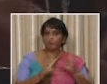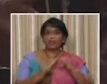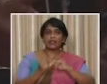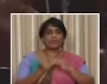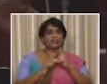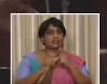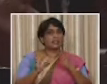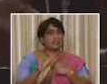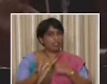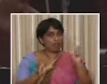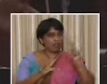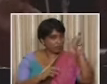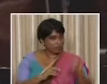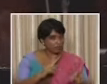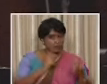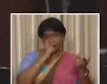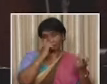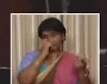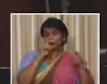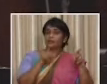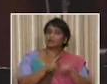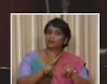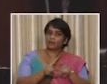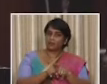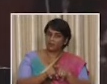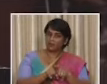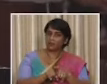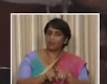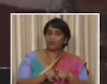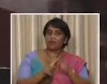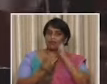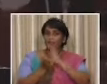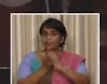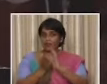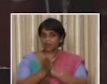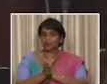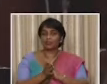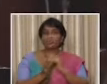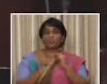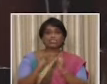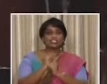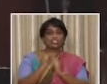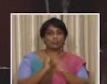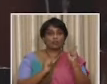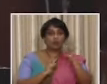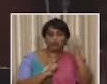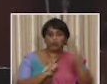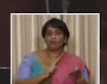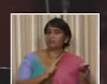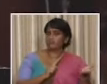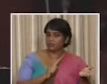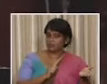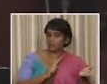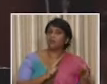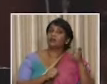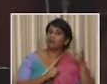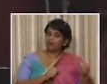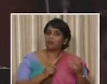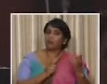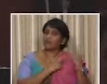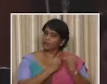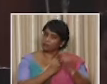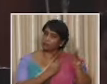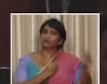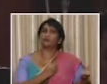සංවර්ධන නිලධාරි වරයා ඉන්නවා. ඒ වගේම අස්වැසුම වැඩසටහන සම්මුර්ධි නියාමකවරු ඉන්නවා. ඒයට මේක මේක